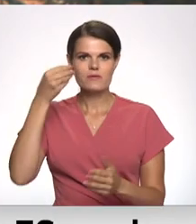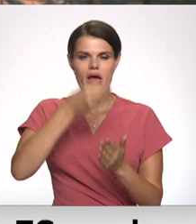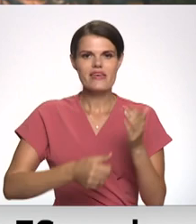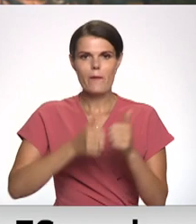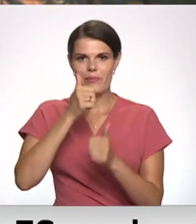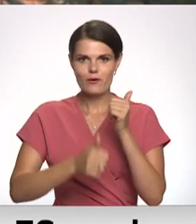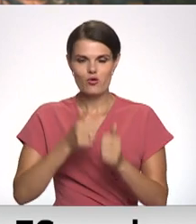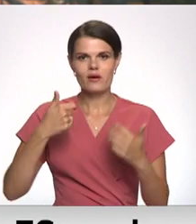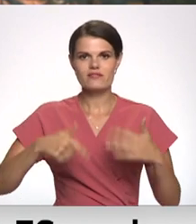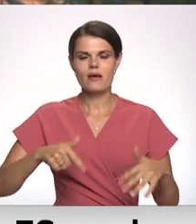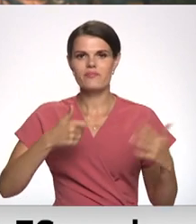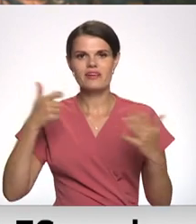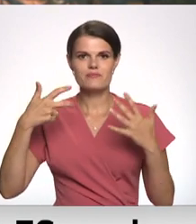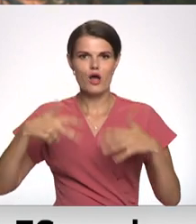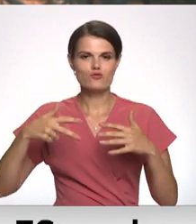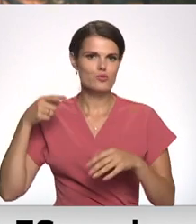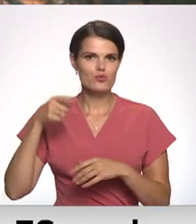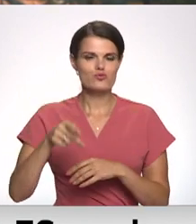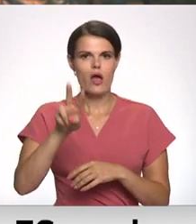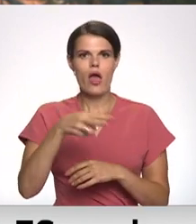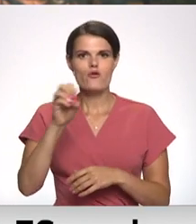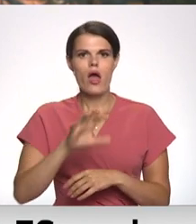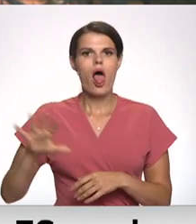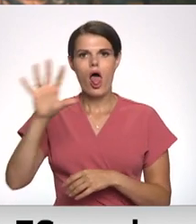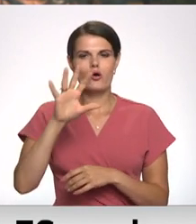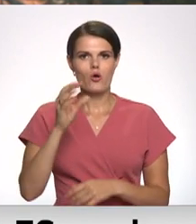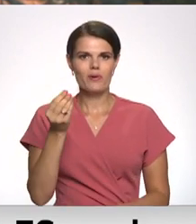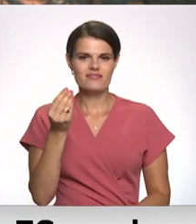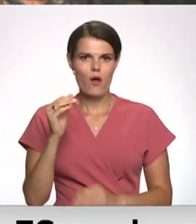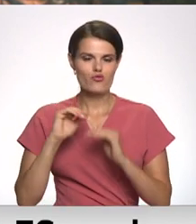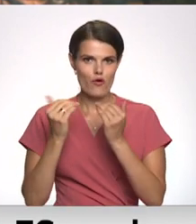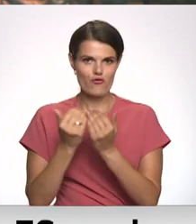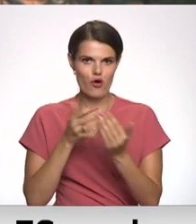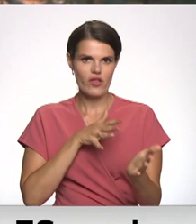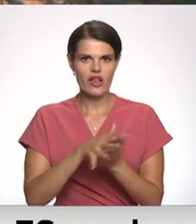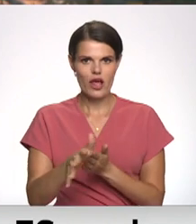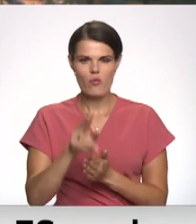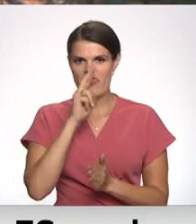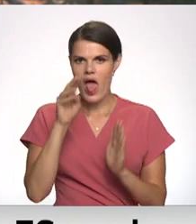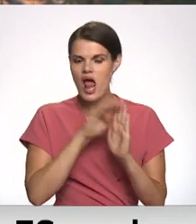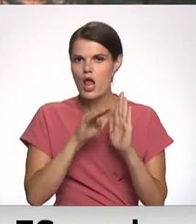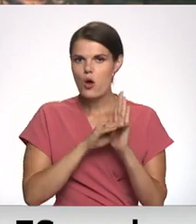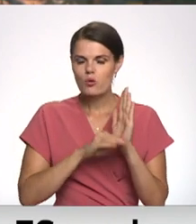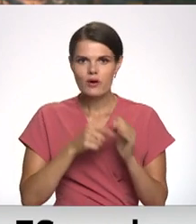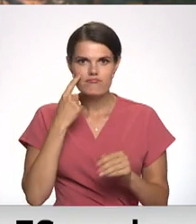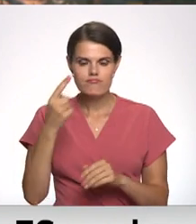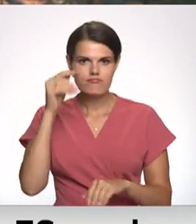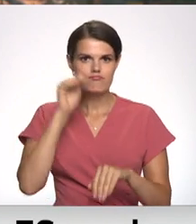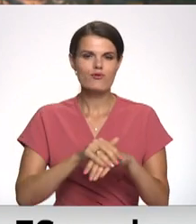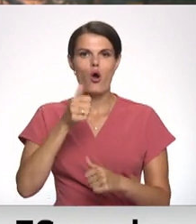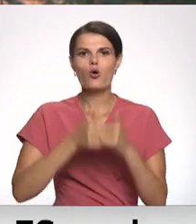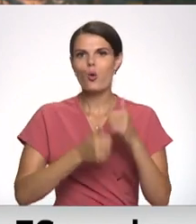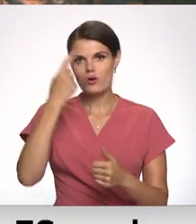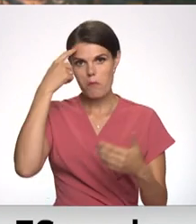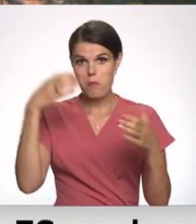780 tūkstoši eiro Eiropas Savienības struktūra fonda naudas izlietot nelikumīgi. To atklājas konkurences padome. Šī